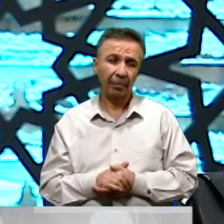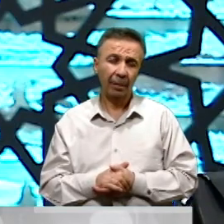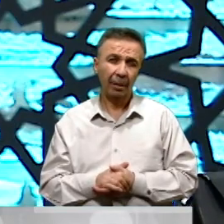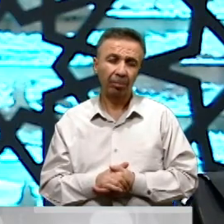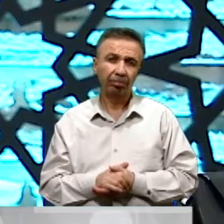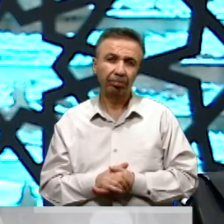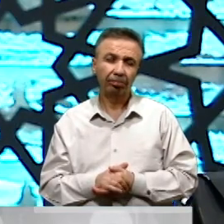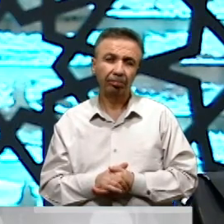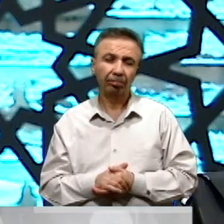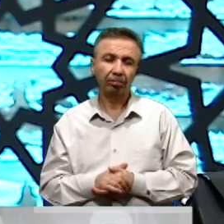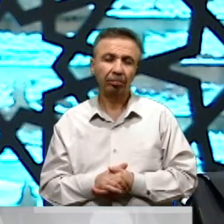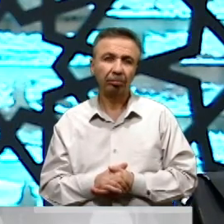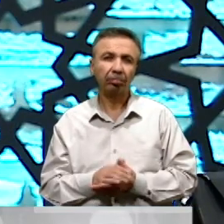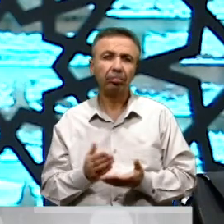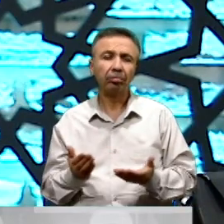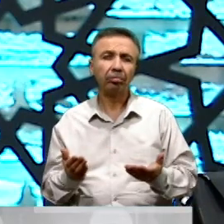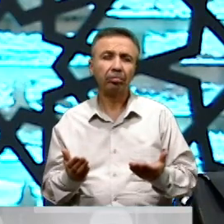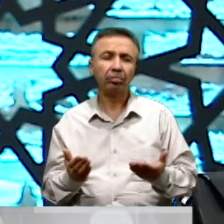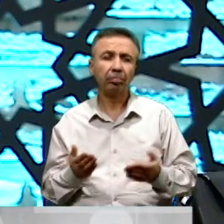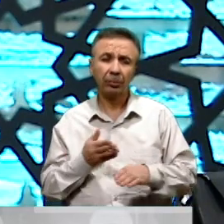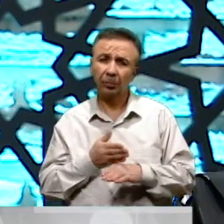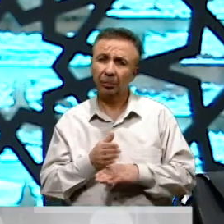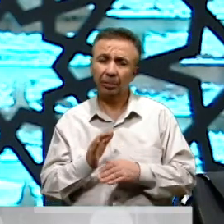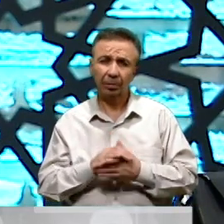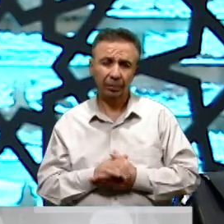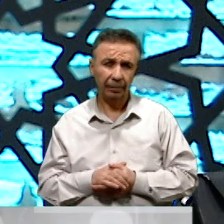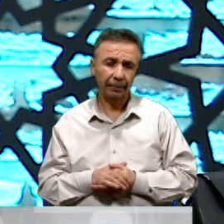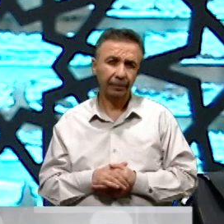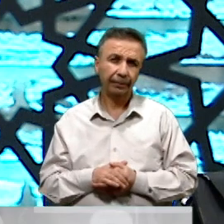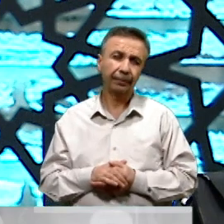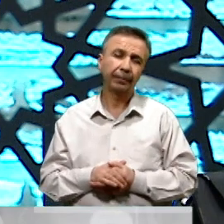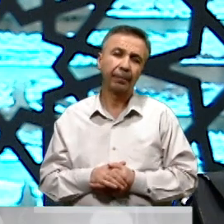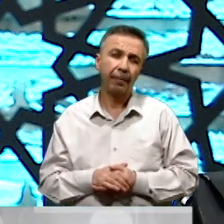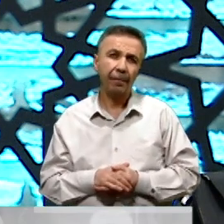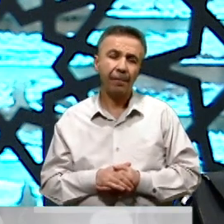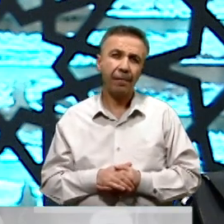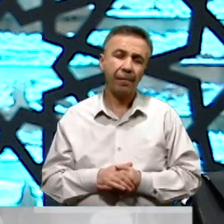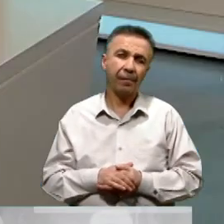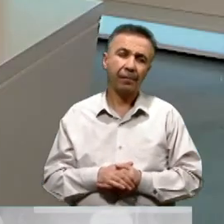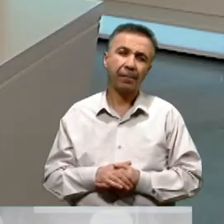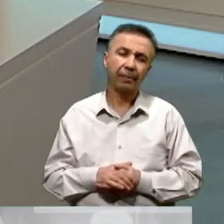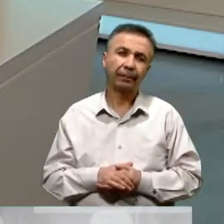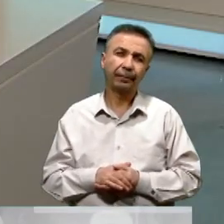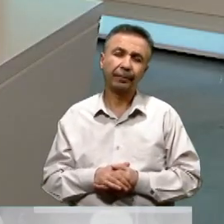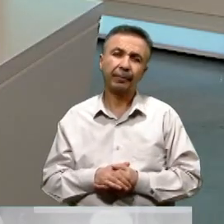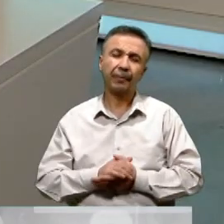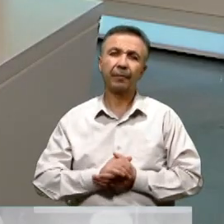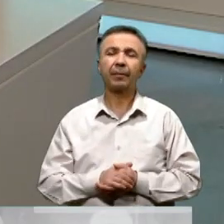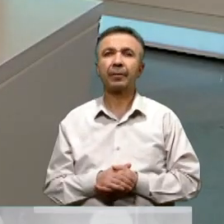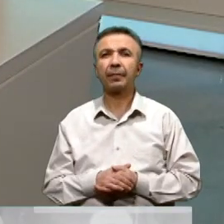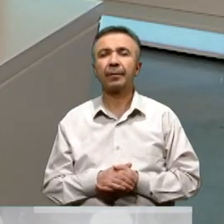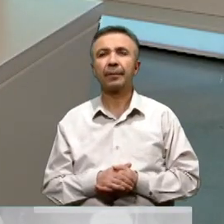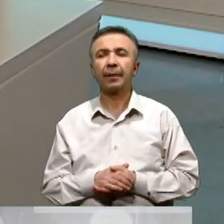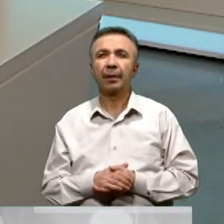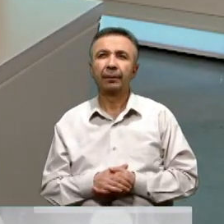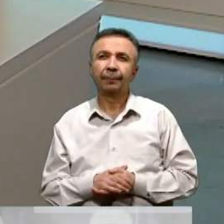varken birilerinin çıkıp bunu ortaya atması acaba niye diye akıllara gelmiyor değil hocam. Aynen buyurduğunuz gibi.